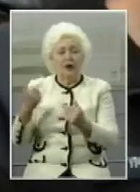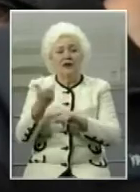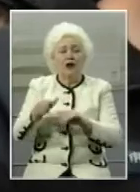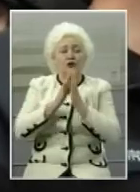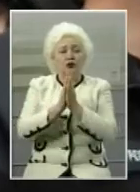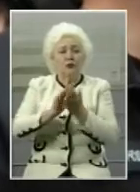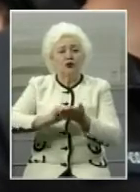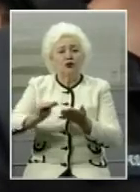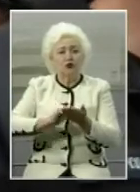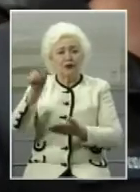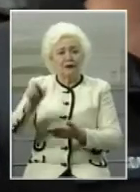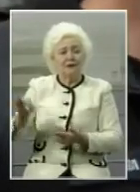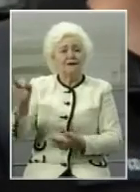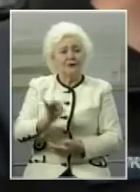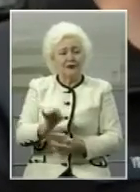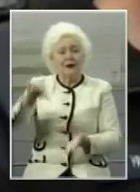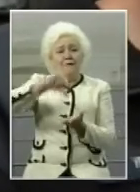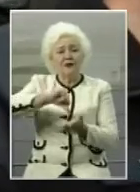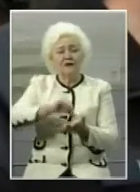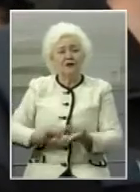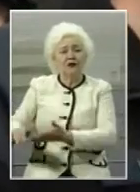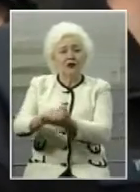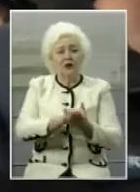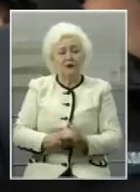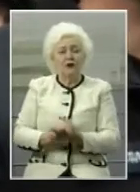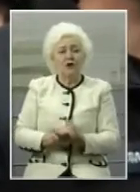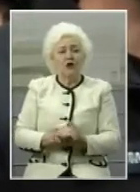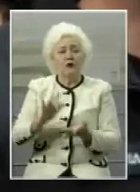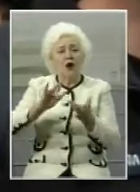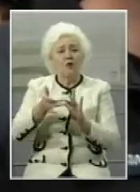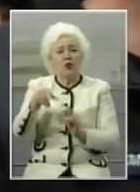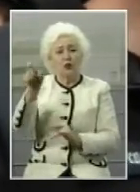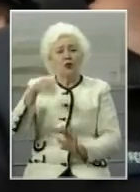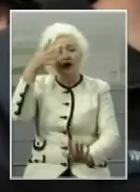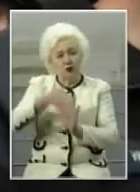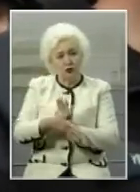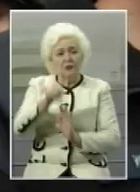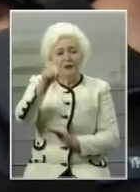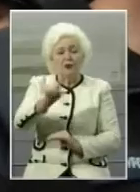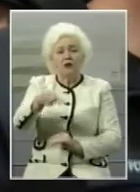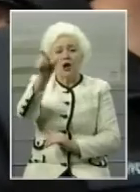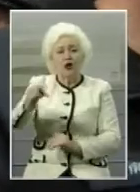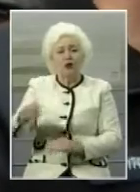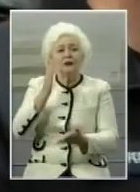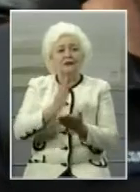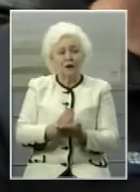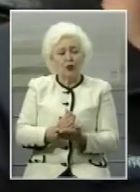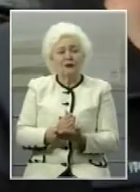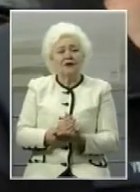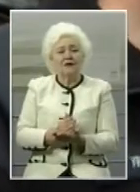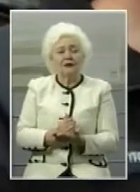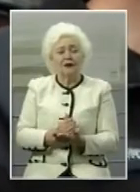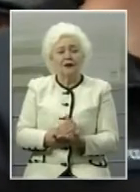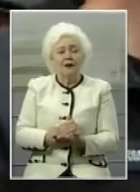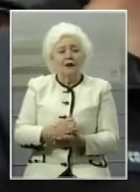просив би журналістів і представників громадськості, блогерів розуміти про те, що люди знаходяться